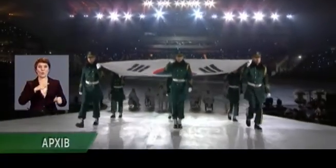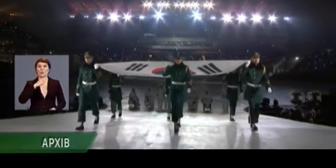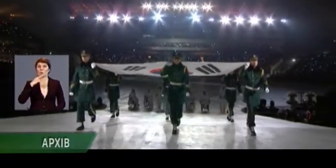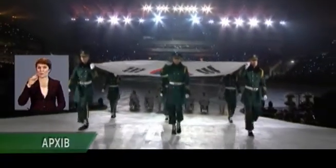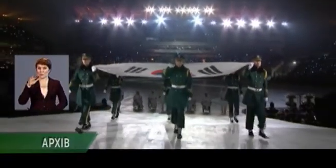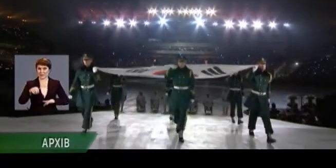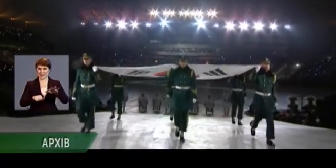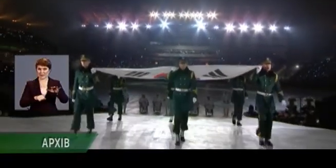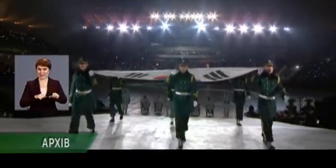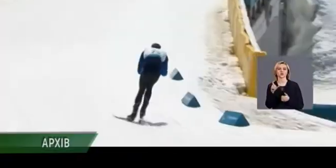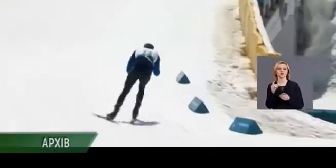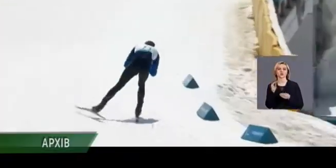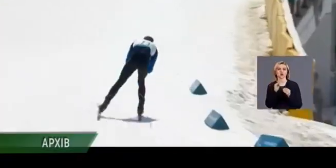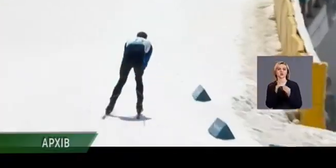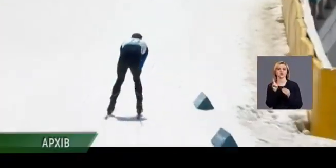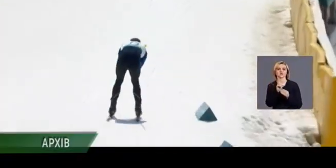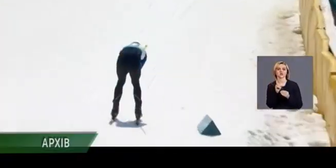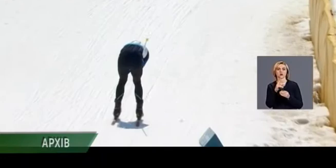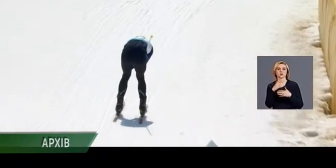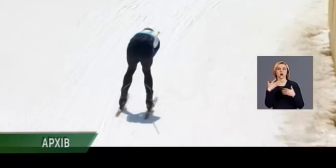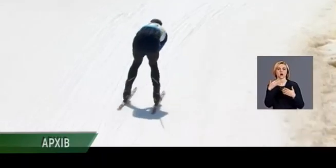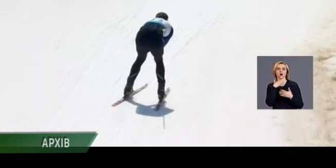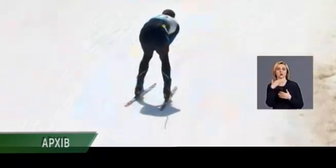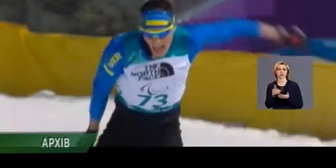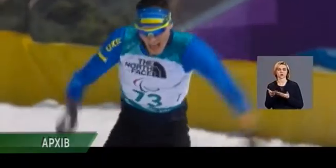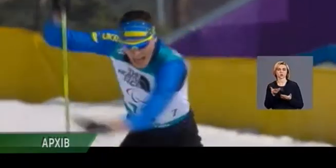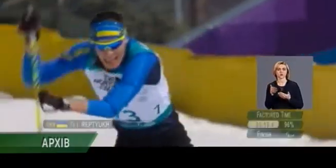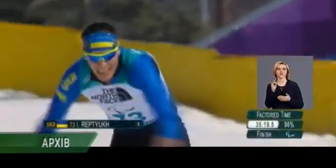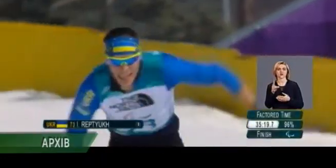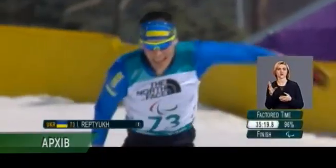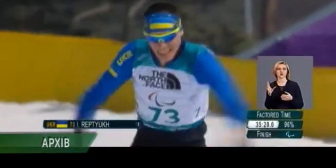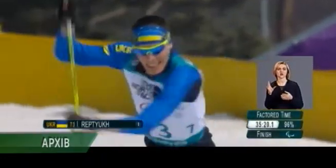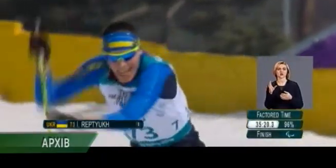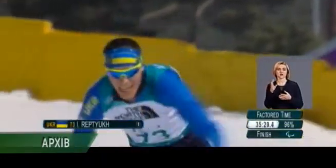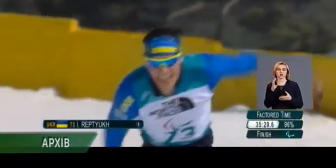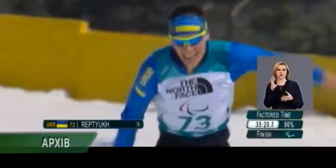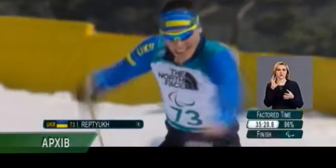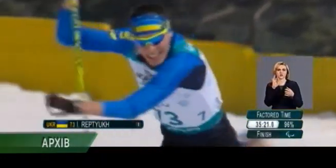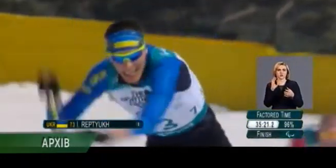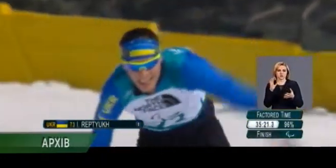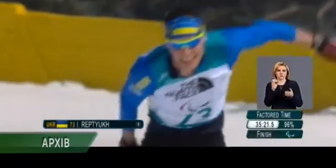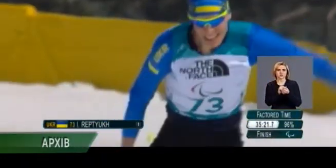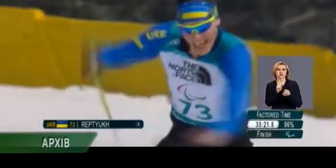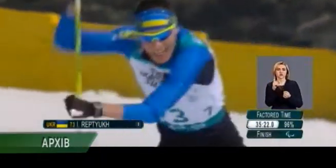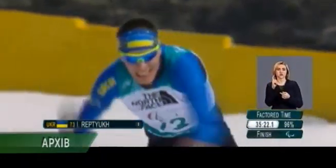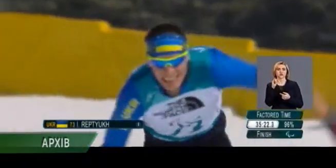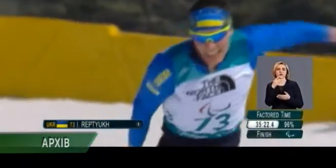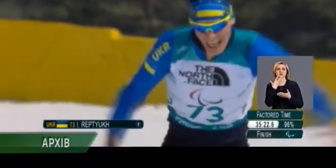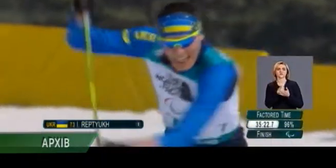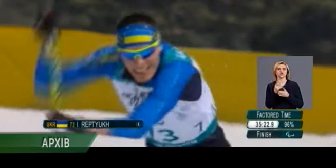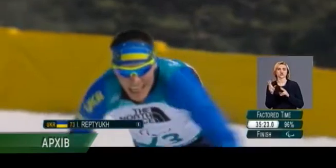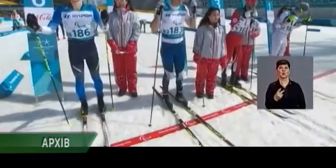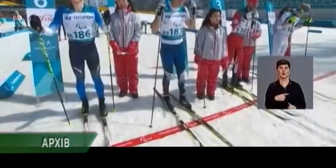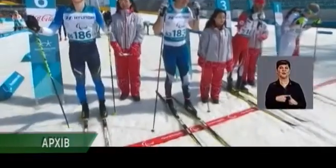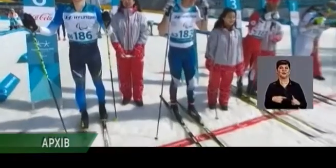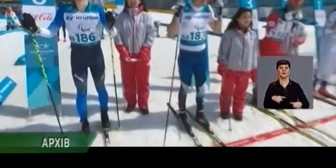південнокорейському Пхьончхані. З паралімпійських ігор чернігівцю Ігорю Рептюху вдалося привезти повний комплект нагород – золото, срібло і